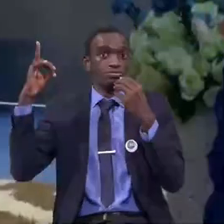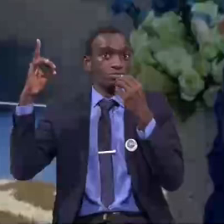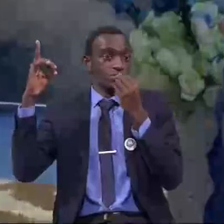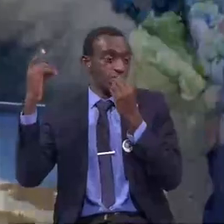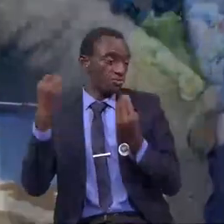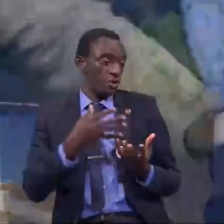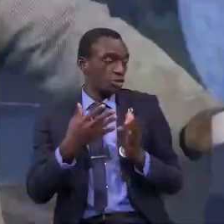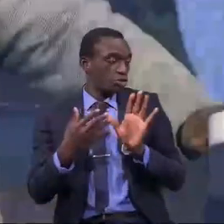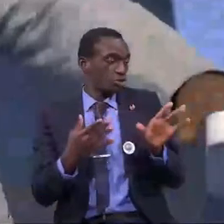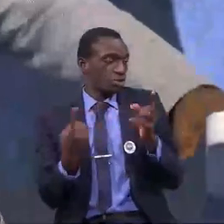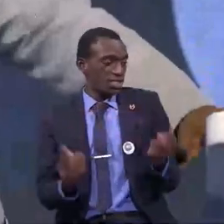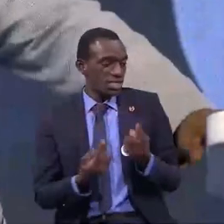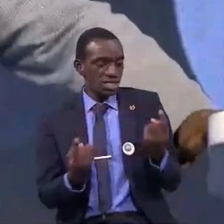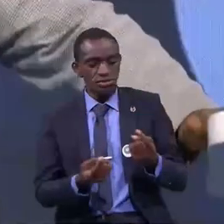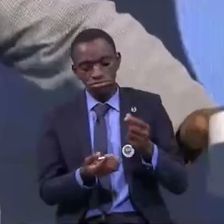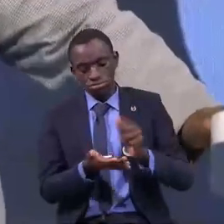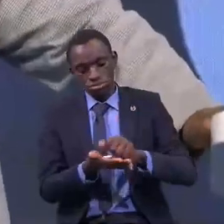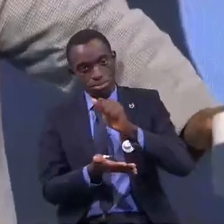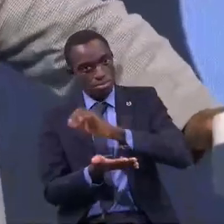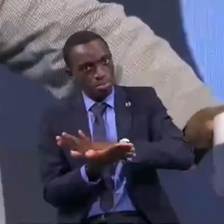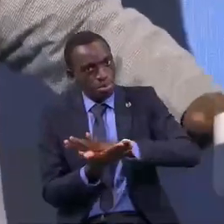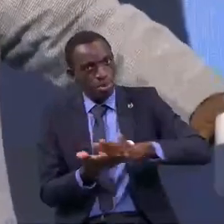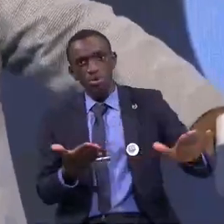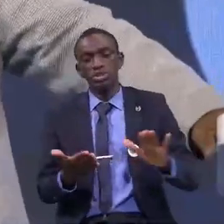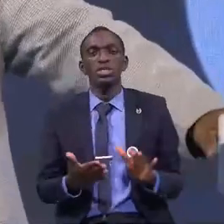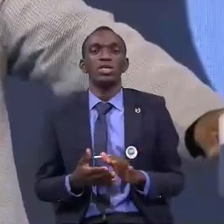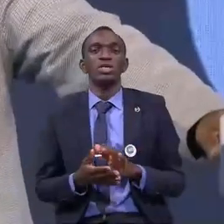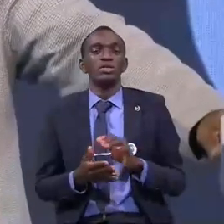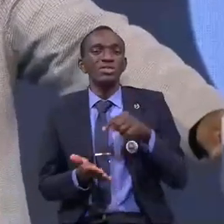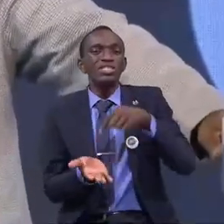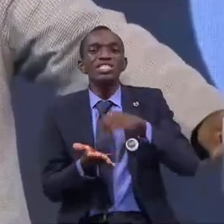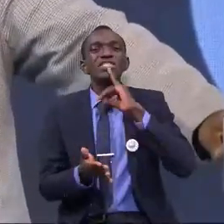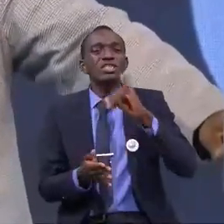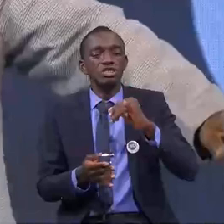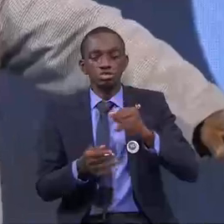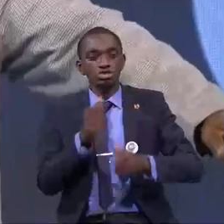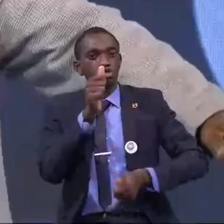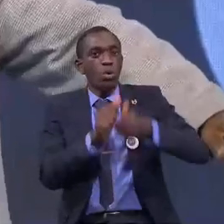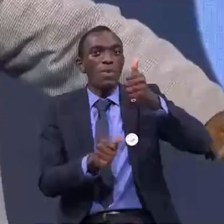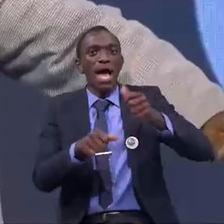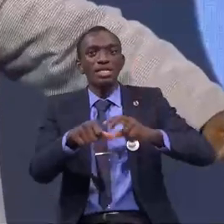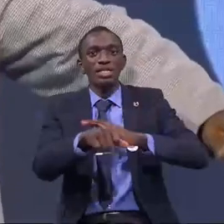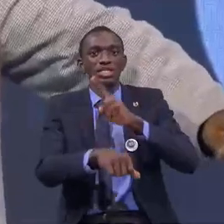Et ton péché est expié. Ça, c'est surnaturel.